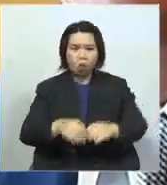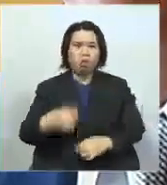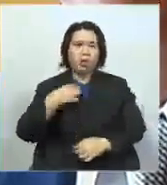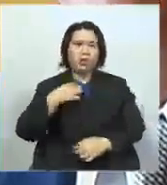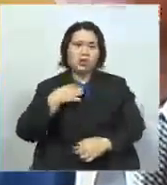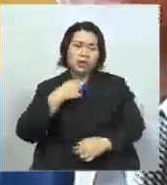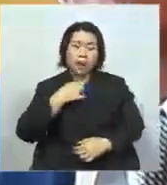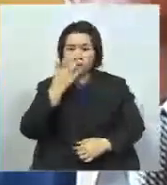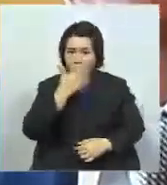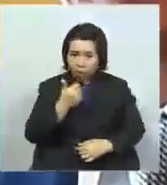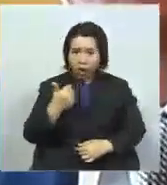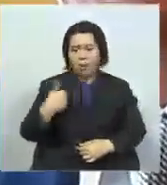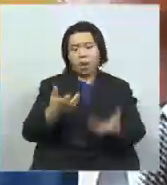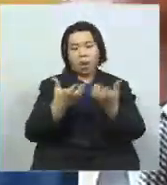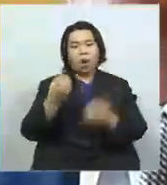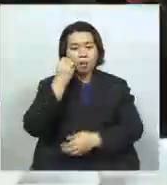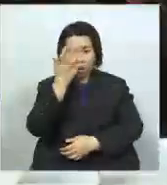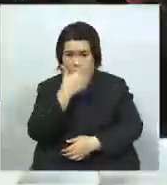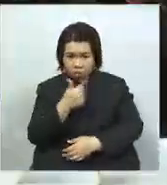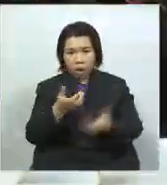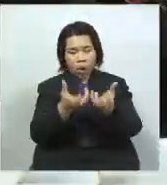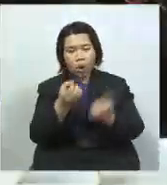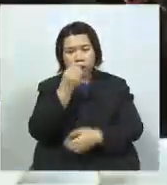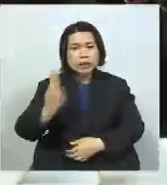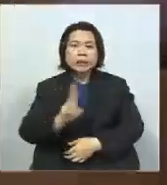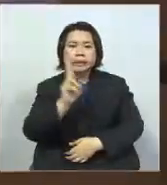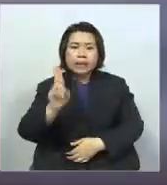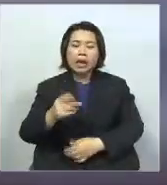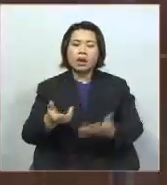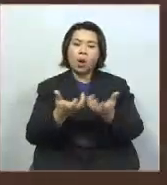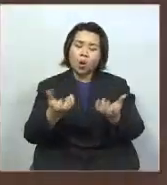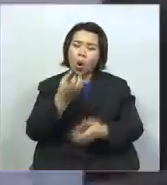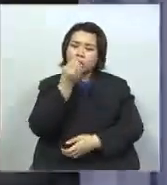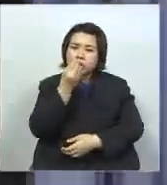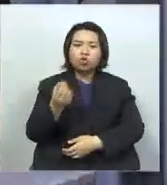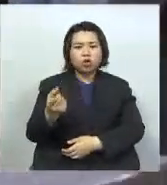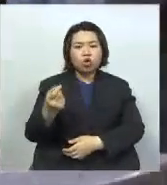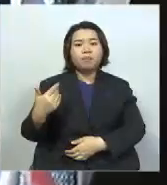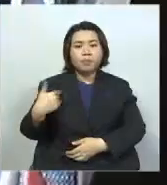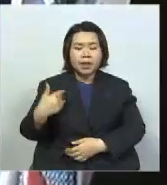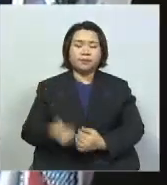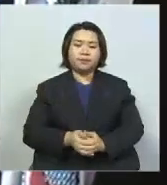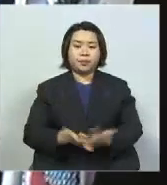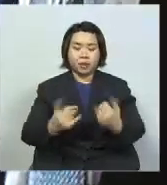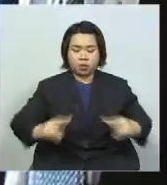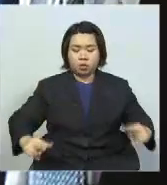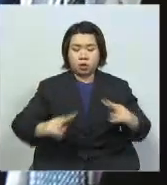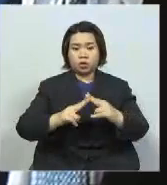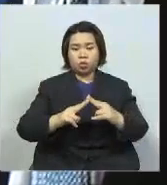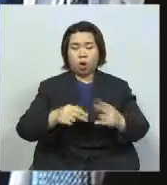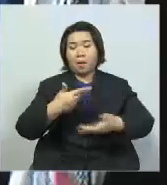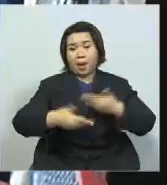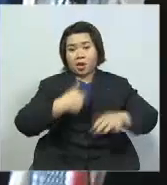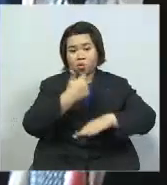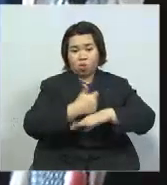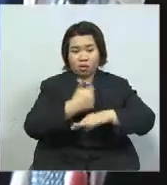ผ้าแฟชั่นของตกแต่งบ้านสินค้าอุปโภคบริโภคและสินค้าอาหารสดทางรัฐมนตรีว่าการกระทรวงพาณิชย์น